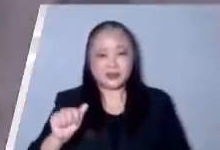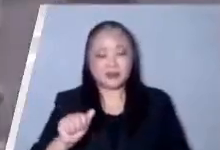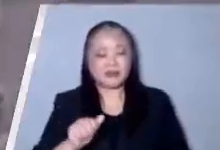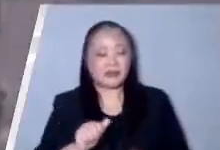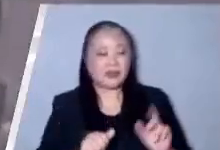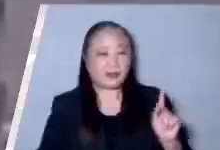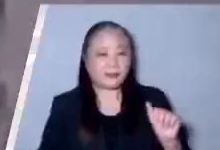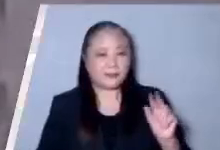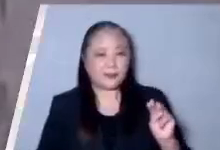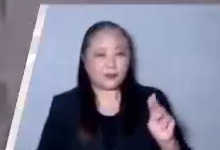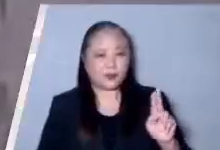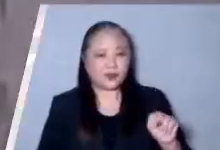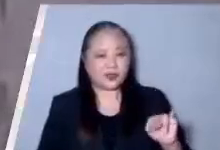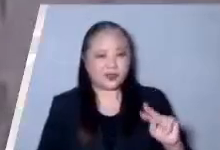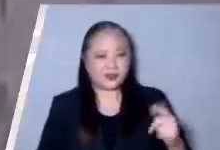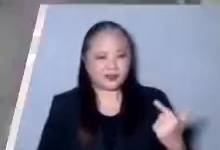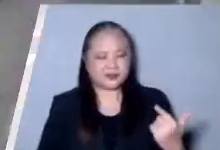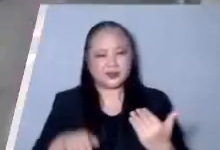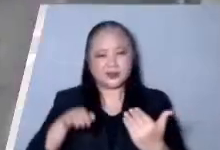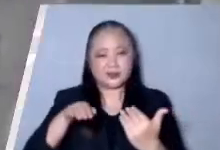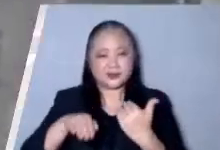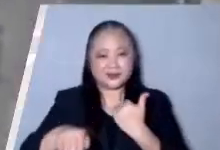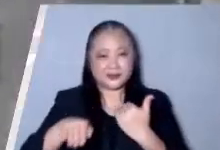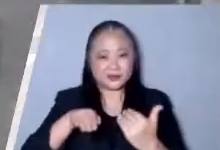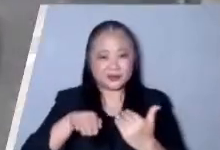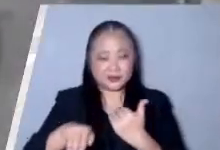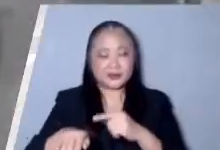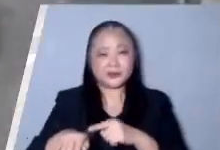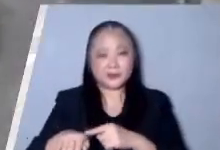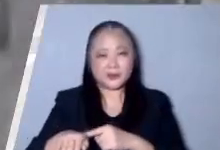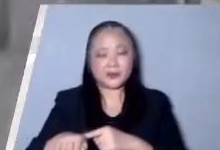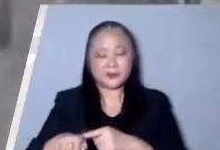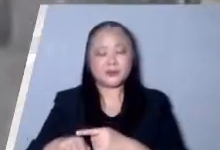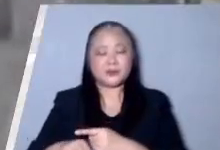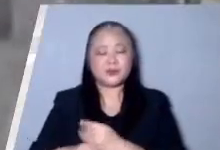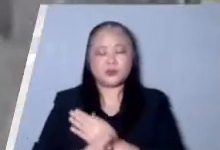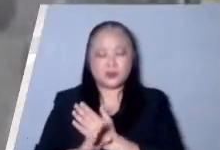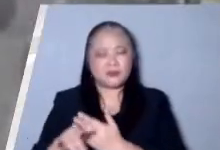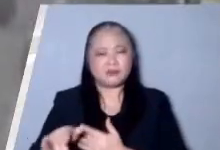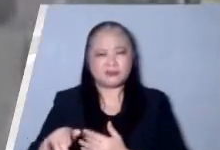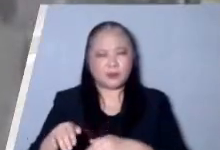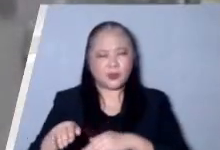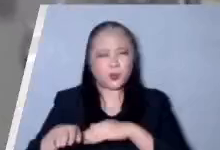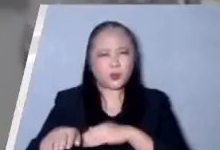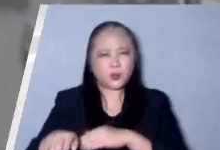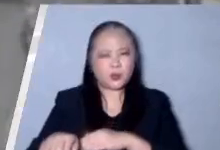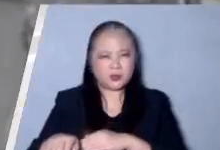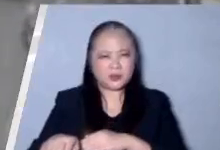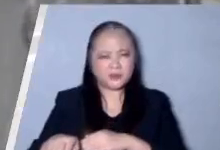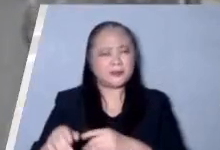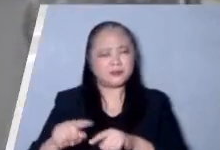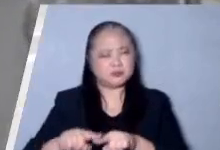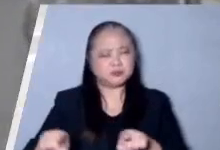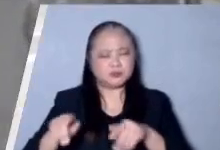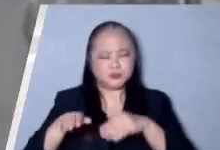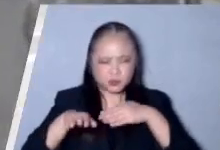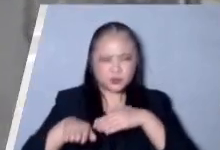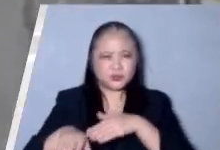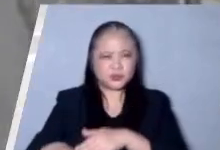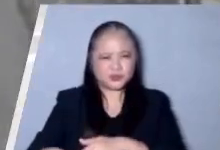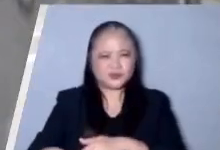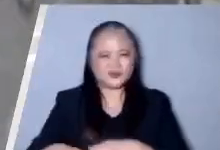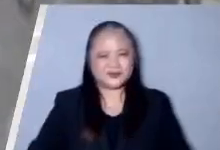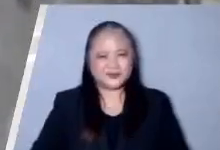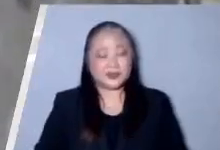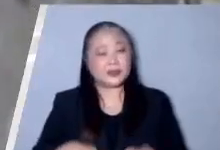ay papuntang Monumento. Medyo nagkakaroon na po ng build-up ng mga sasakyan. Pero tuloy-tuloy pa naman ang usad nito. Mas maluwag ng bahagya yung